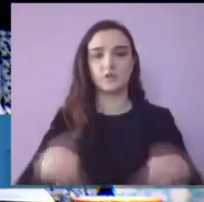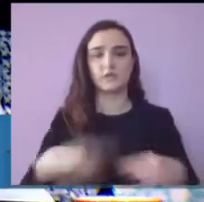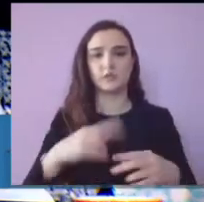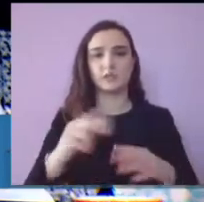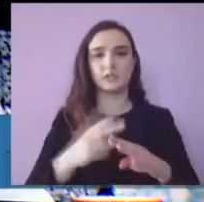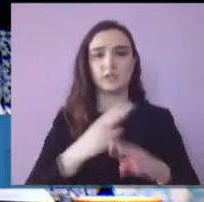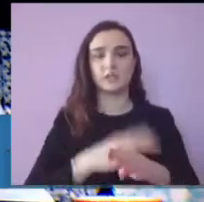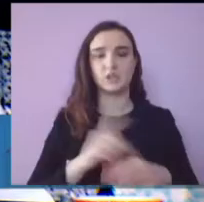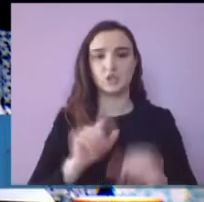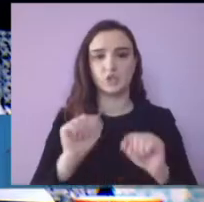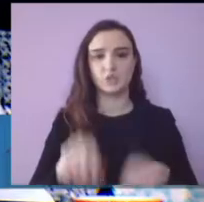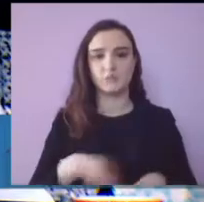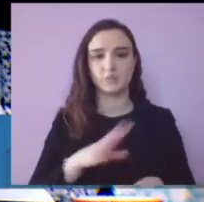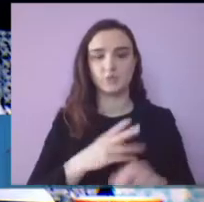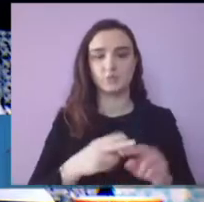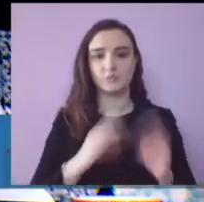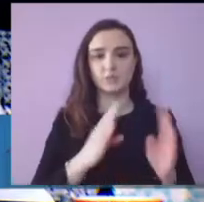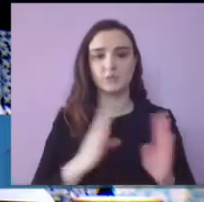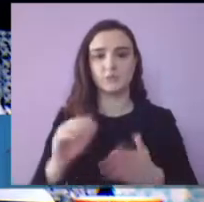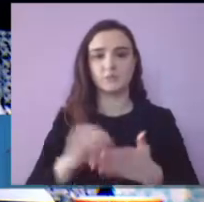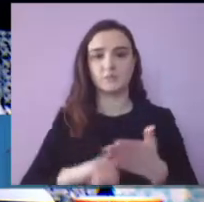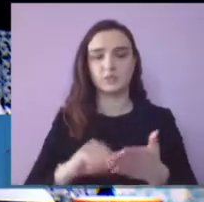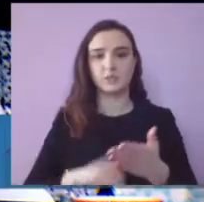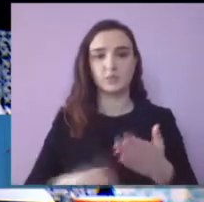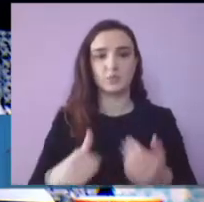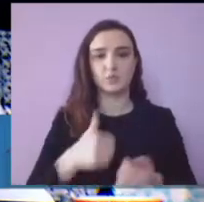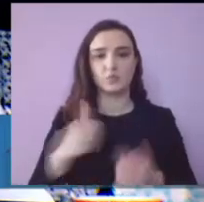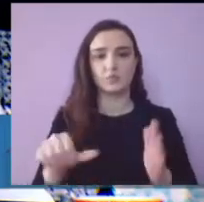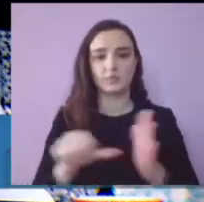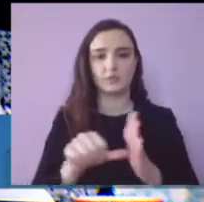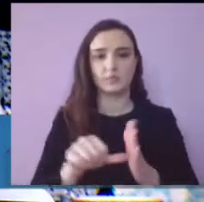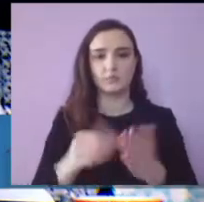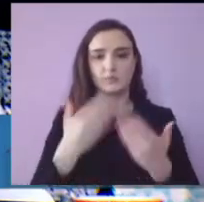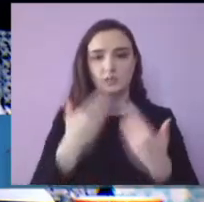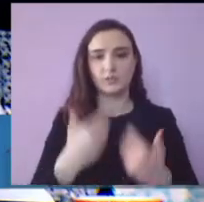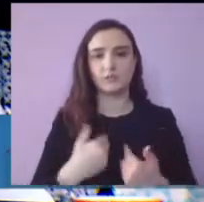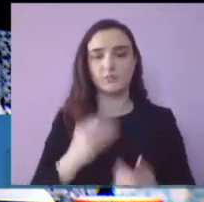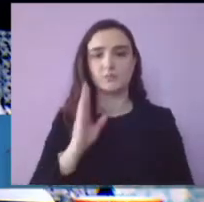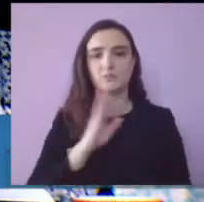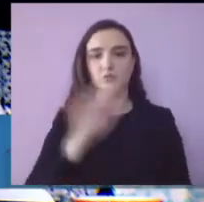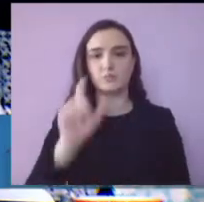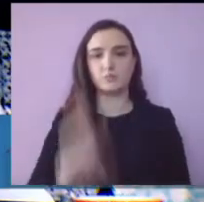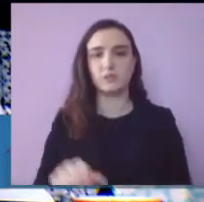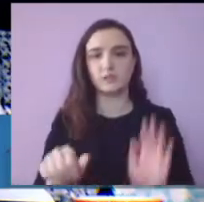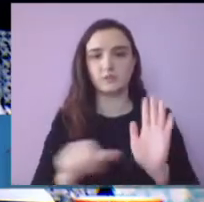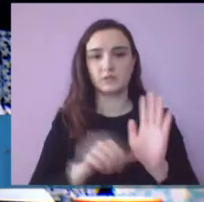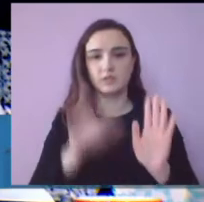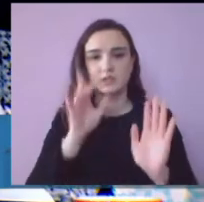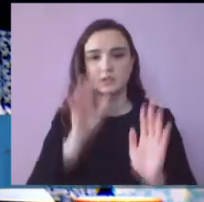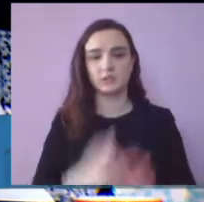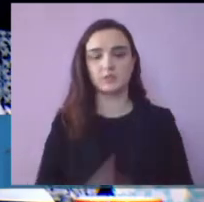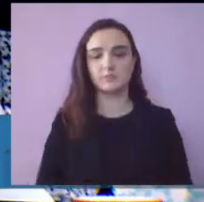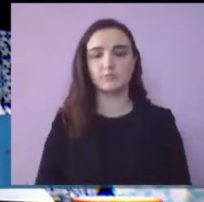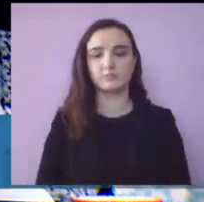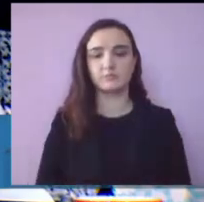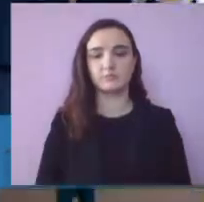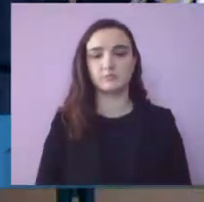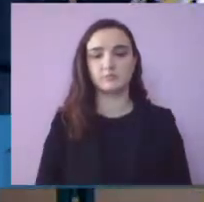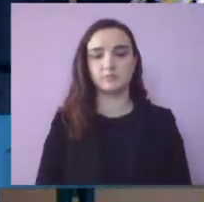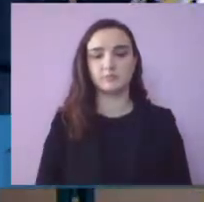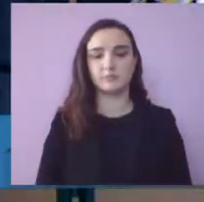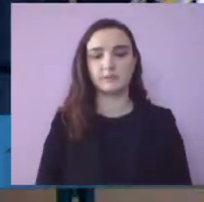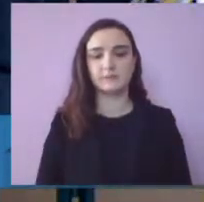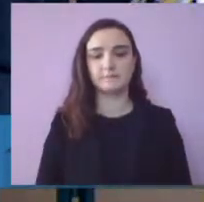შეიძლება იყოს ამ ქცევის მიზეზი და როგორ დავეხმაროთო, გვეკითხება მშობელი. 6 წლის, ხო? 6 წლის, დიახ. ეხლა რა